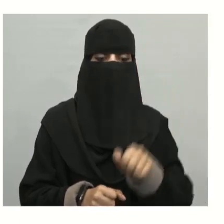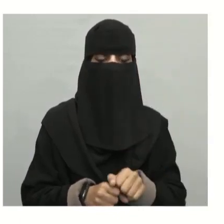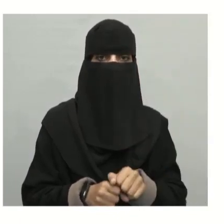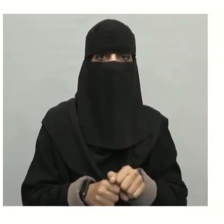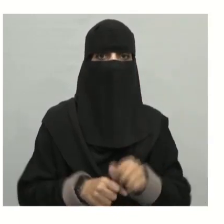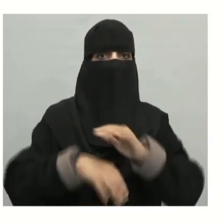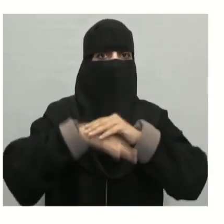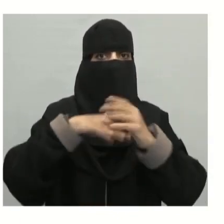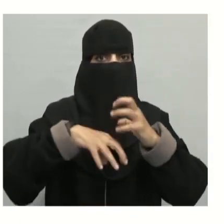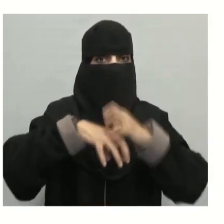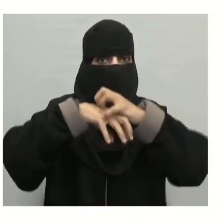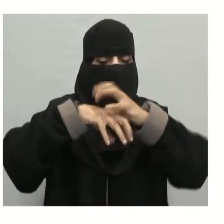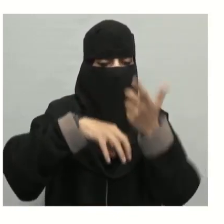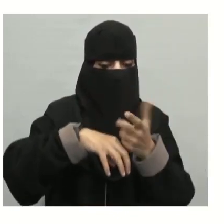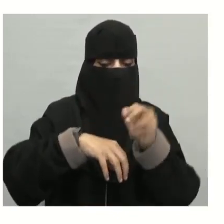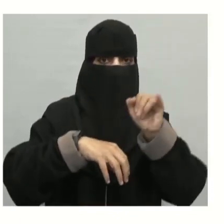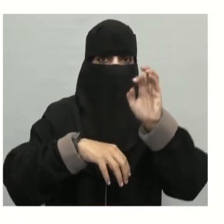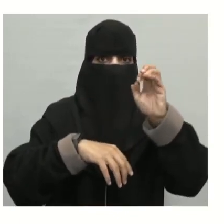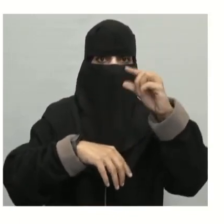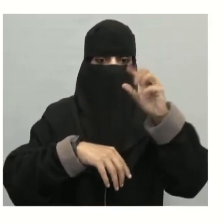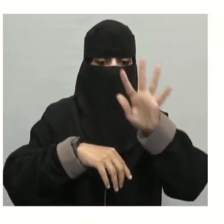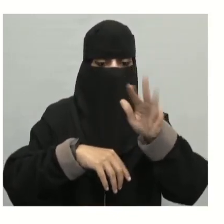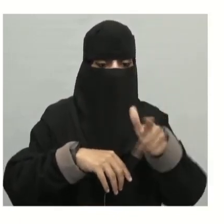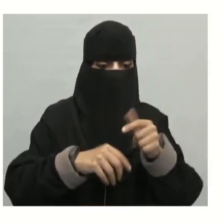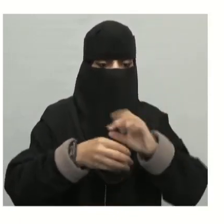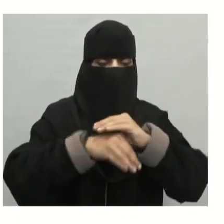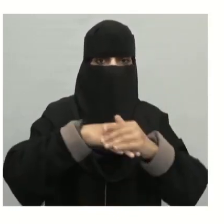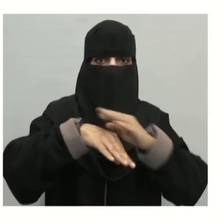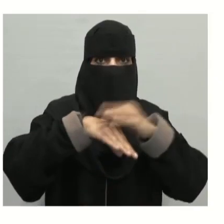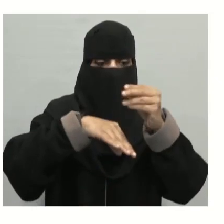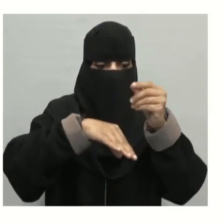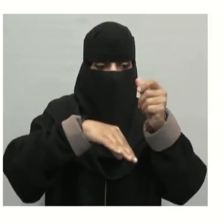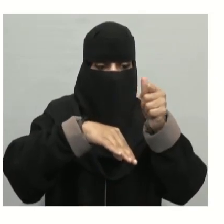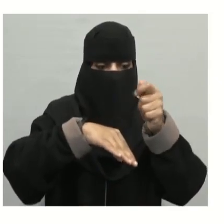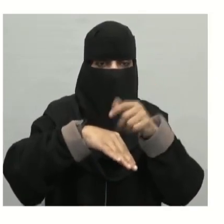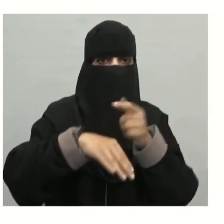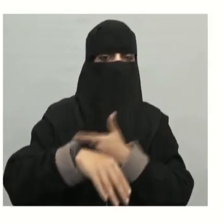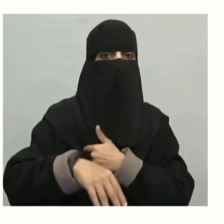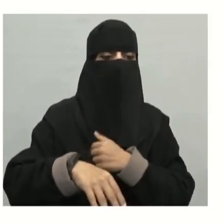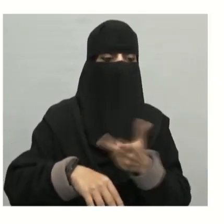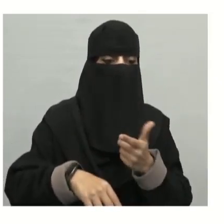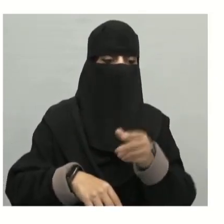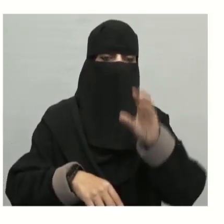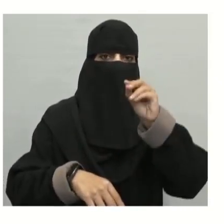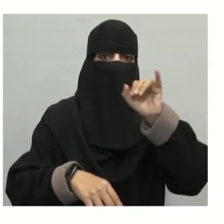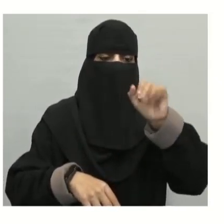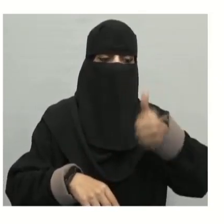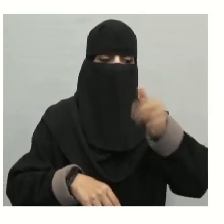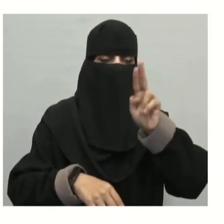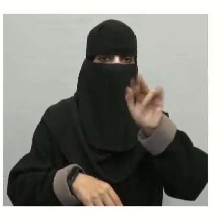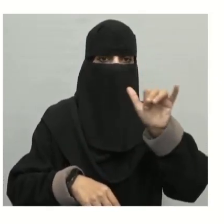مخدش هو لون مسحوق المعدن ومعدن الهيماتيت له مخدش بني محمر